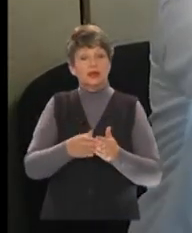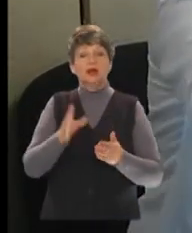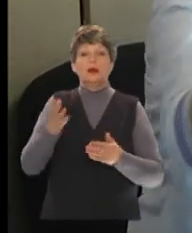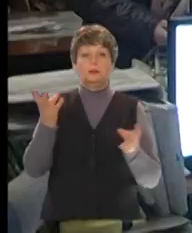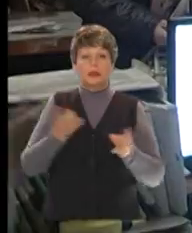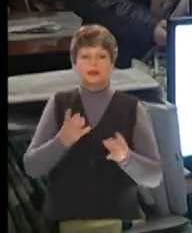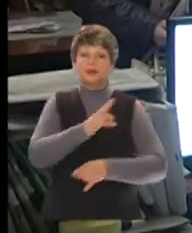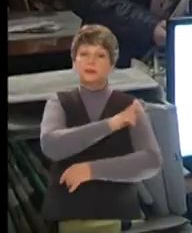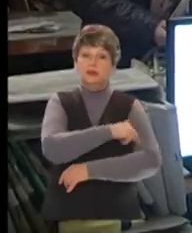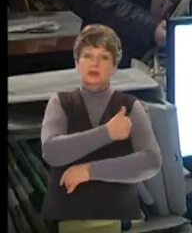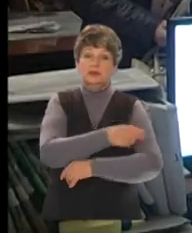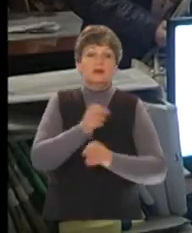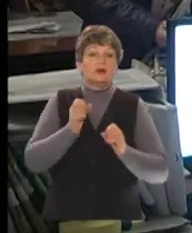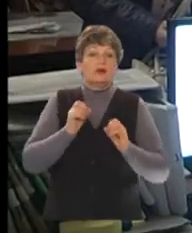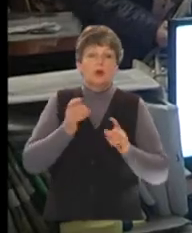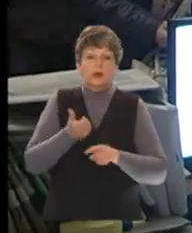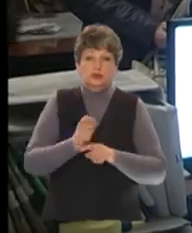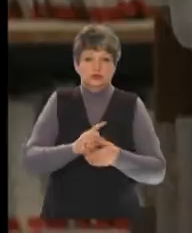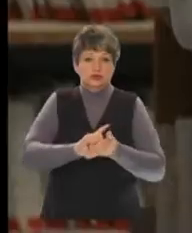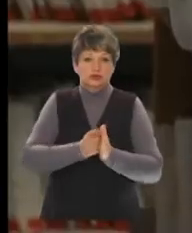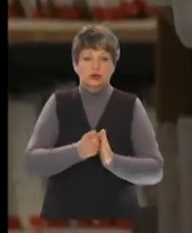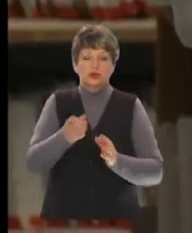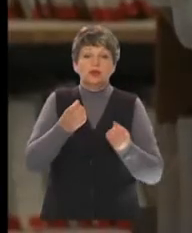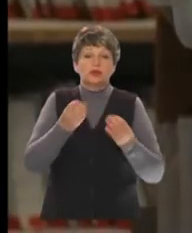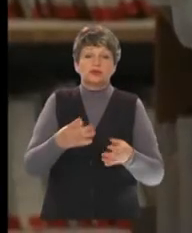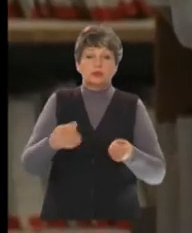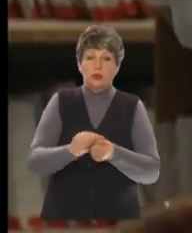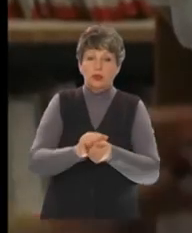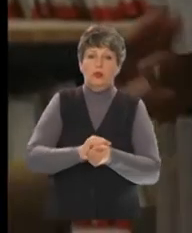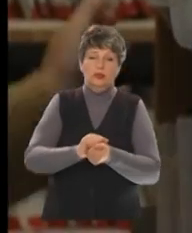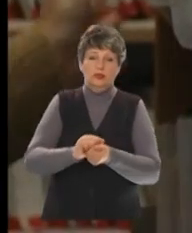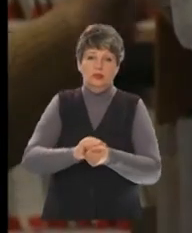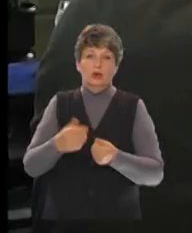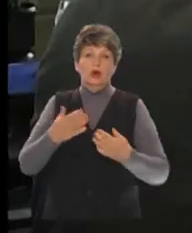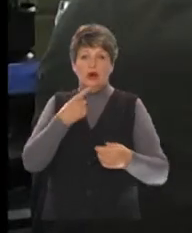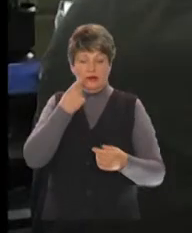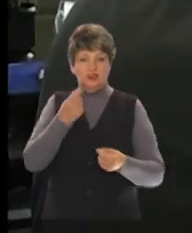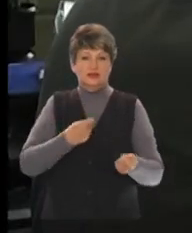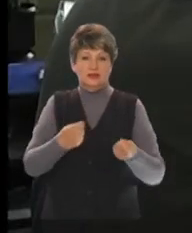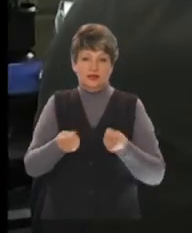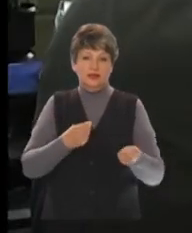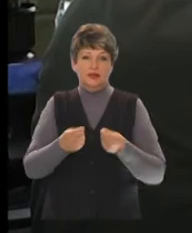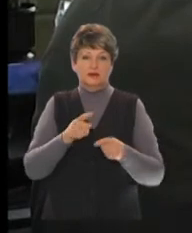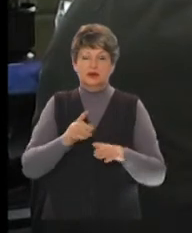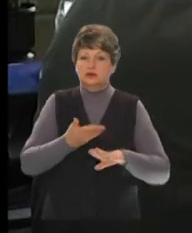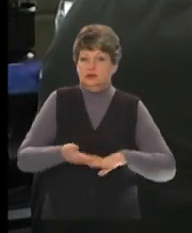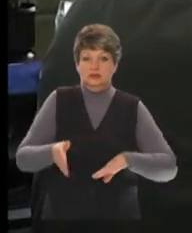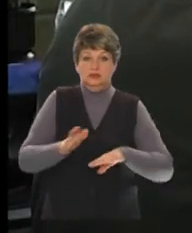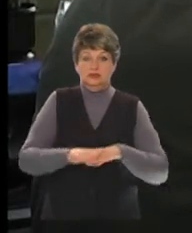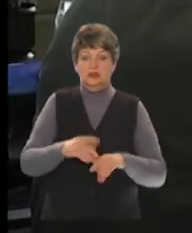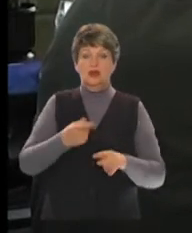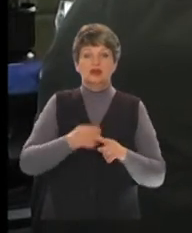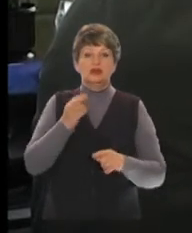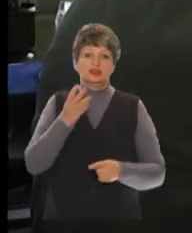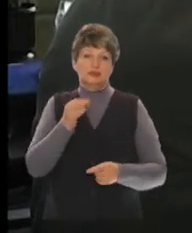реєстри пацієнтів потрібні медицині, як повітря, адже вона просто потопає у паперовому морі, вважає керівник Черкаської міської поліклініки